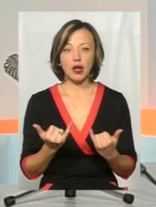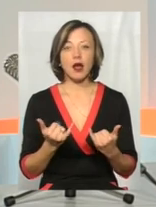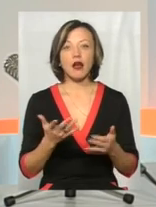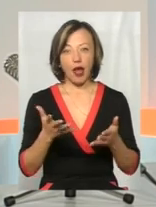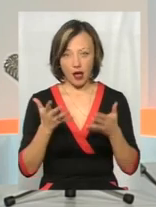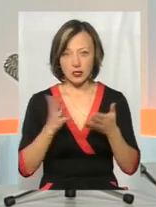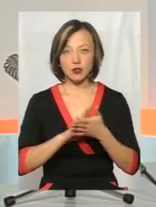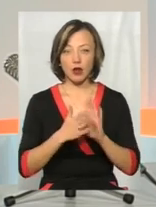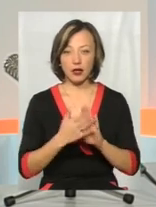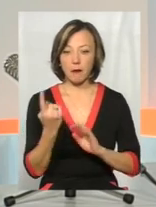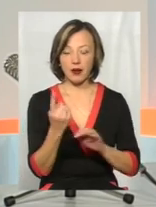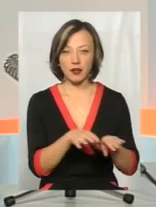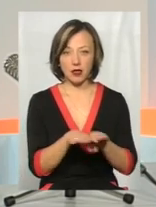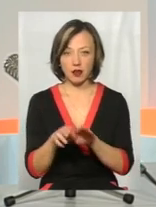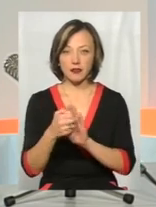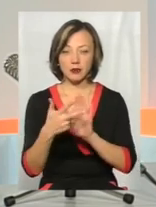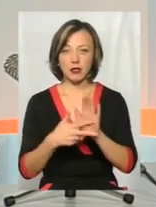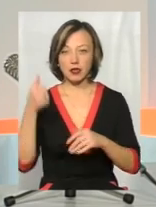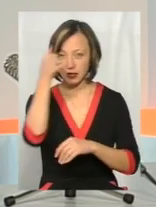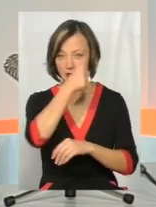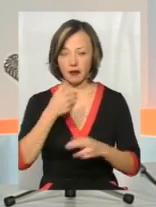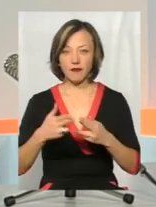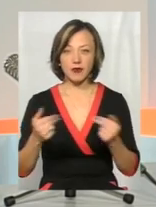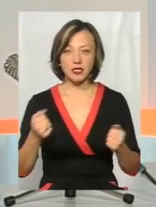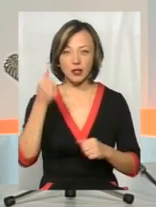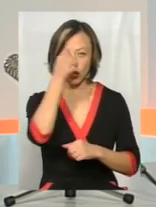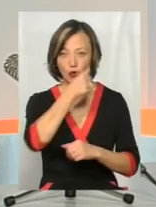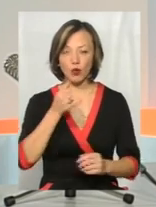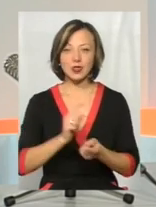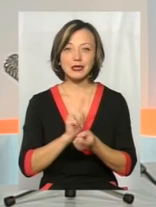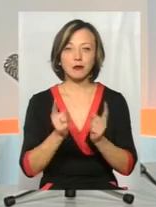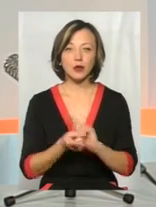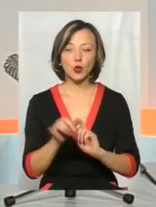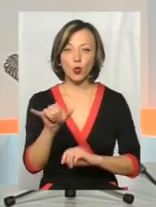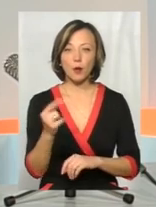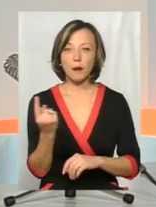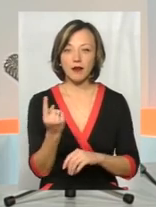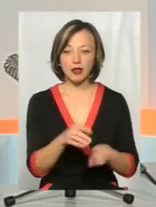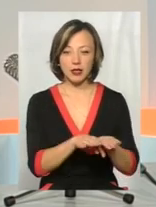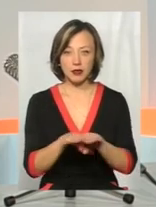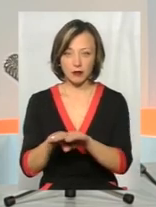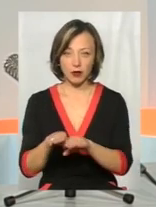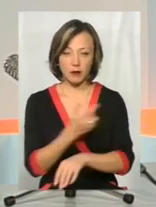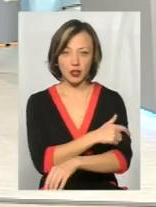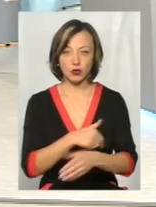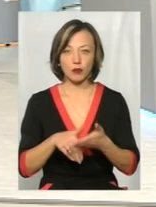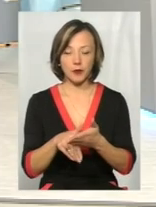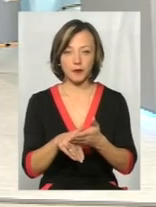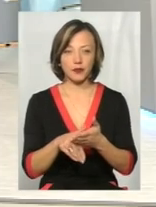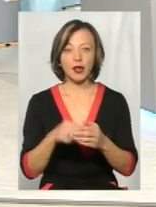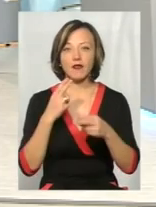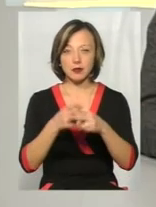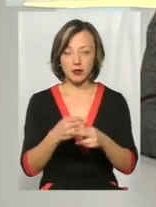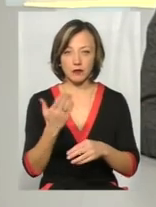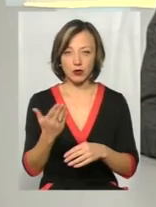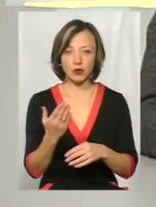ланці. 18-й рік визнаний роком змін у первинній медичній допомозі. Я вас переб'ю